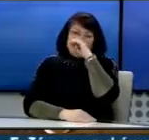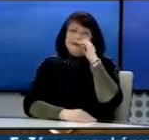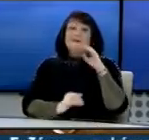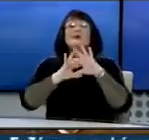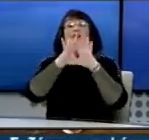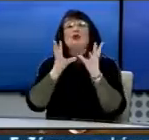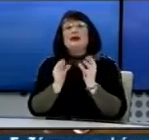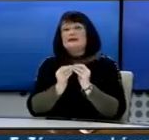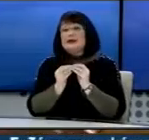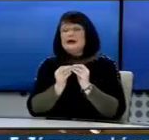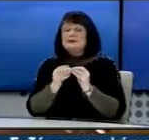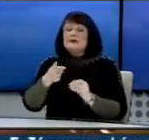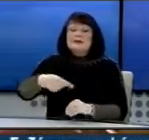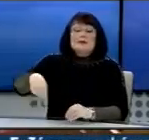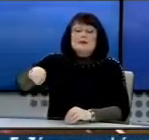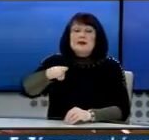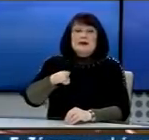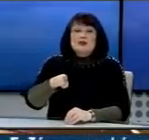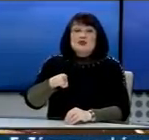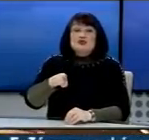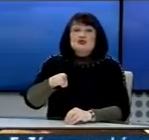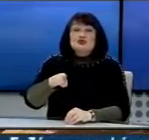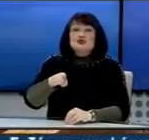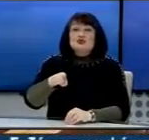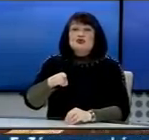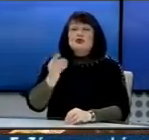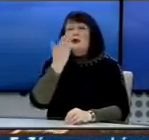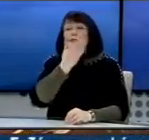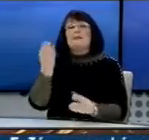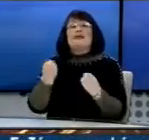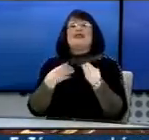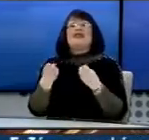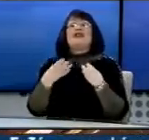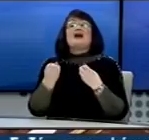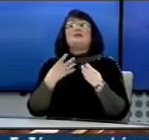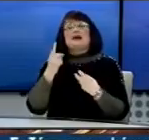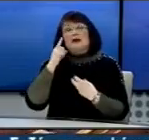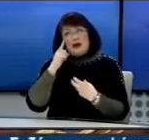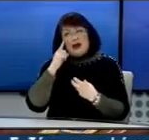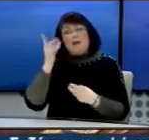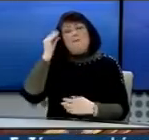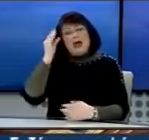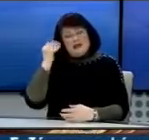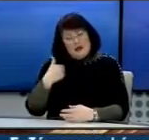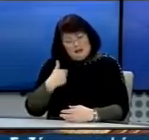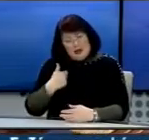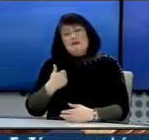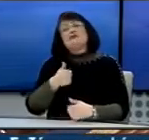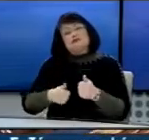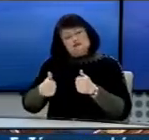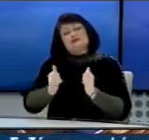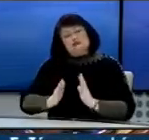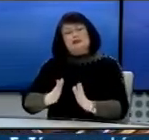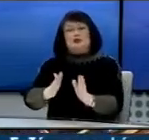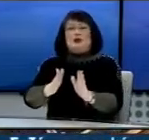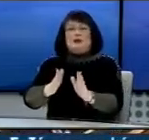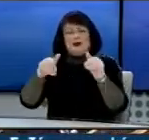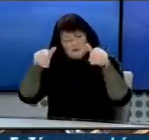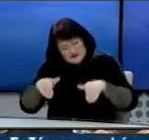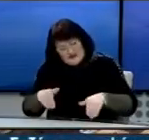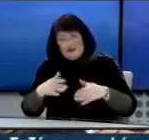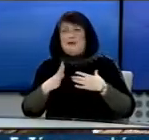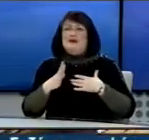Αυτά για όσους κάνουμε τα διδάγματα προτάγματα και τα υπηρετούμε.